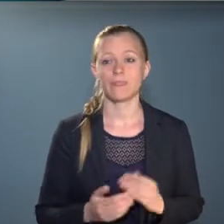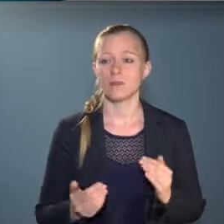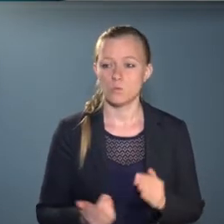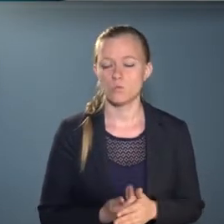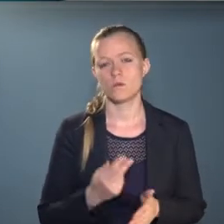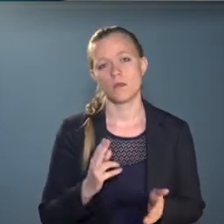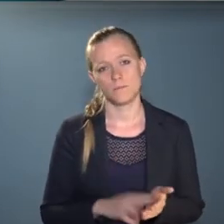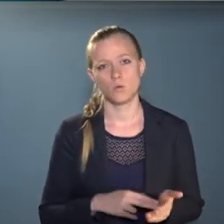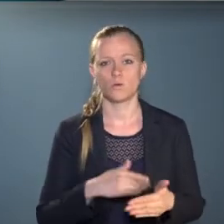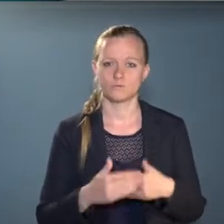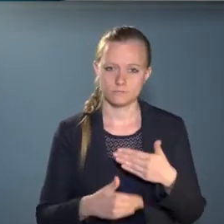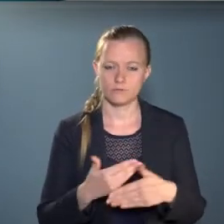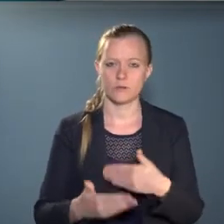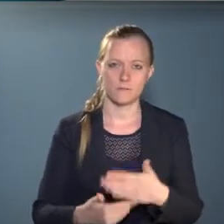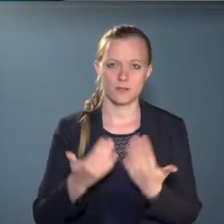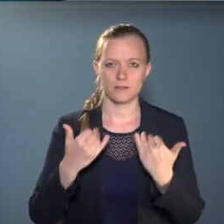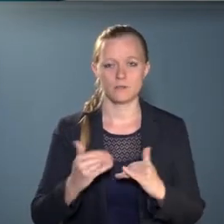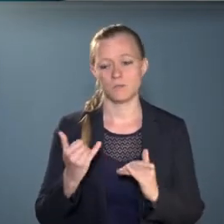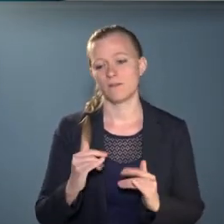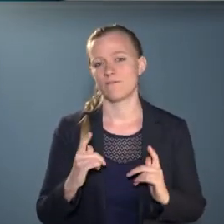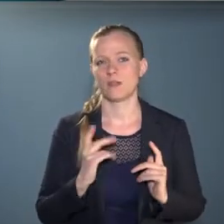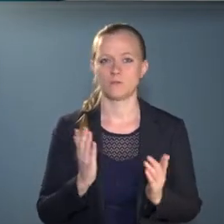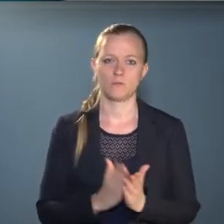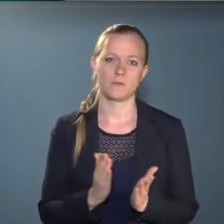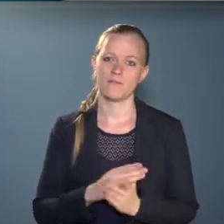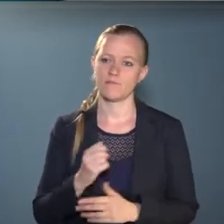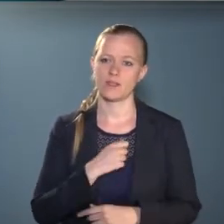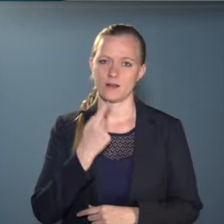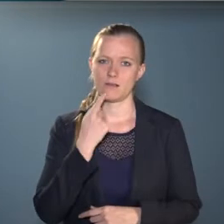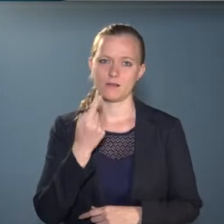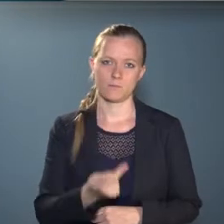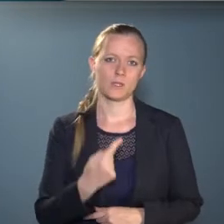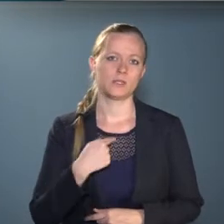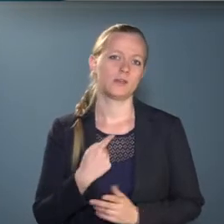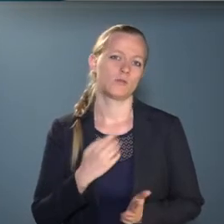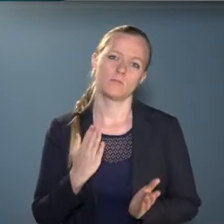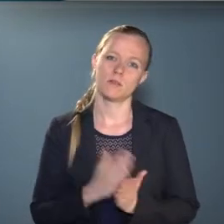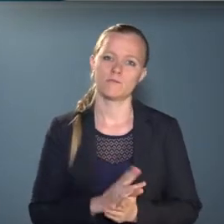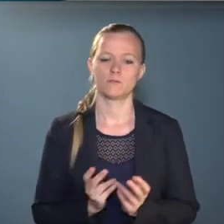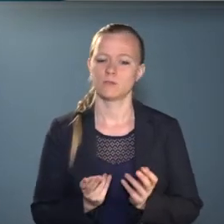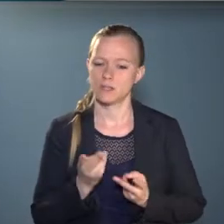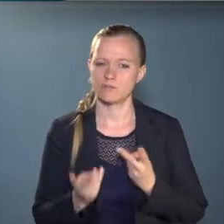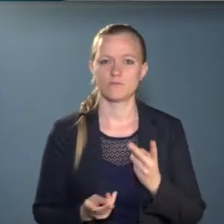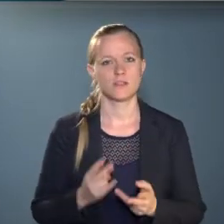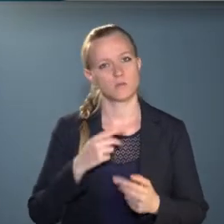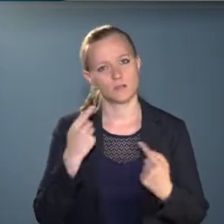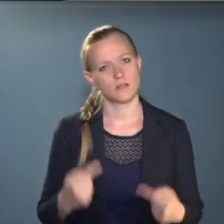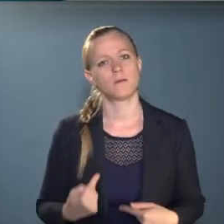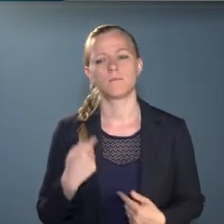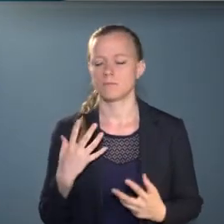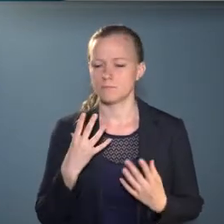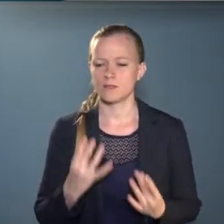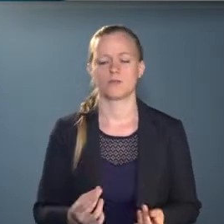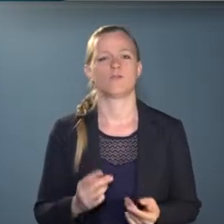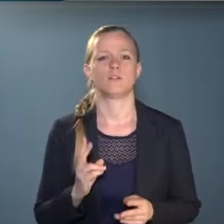jogi procedúra indul. Mi vártuk, hogy kimondják végre a nekünk megfelelő kedvező ítéletet, meggyőződésünk, hogy